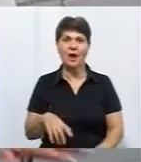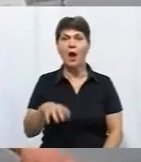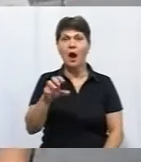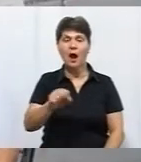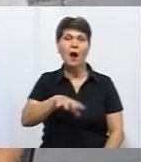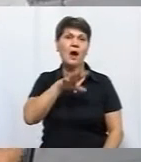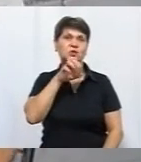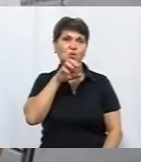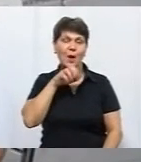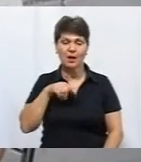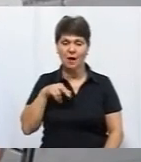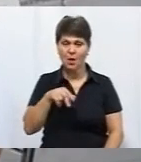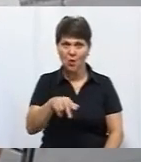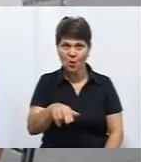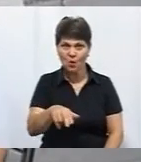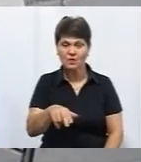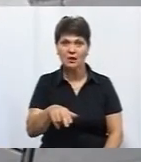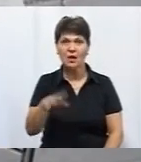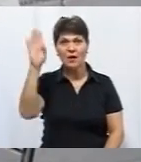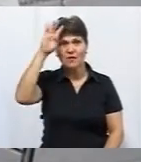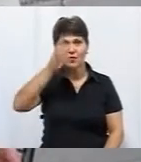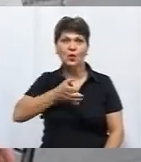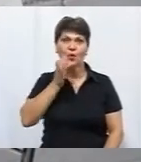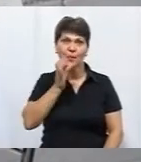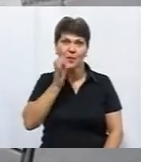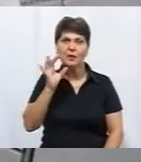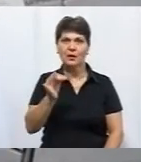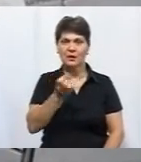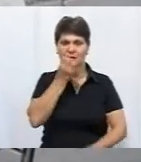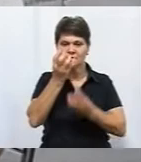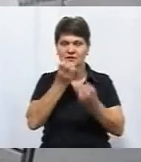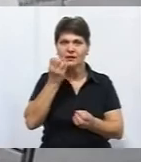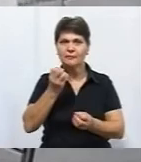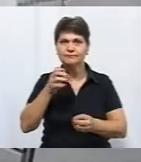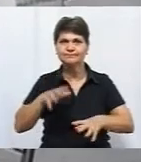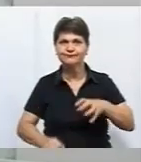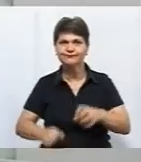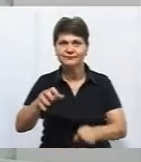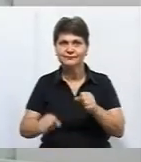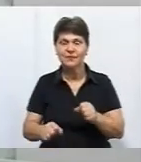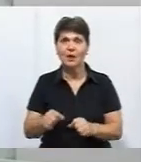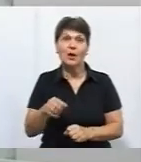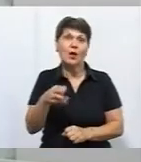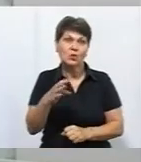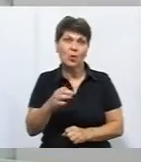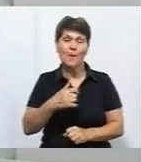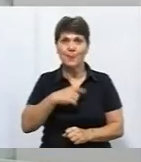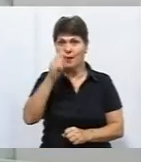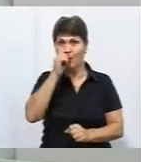І топчуть цвіти просто. І з цього ми переустанавливали вже в парку поїлку. Міняли місця, да.